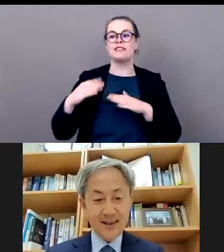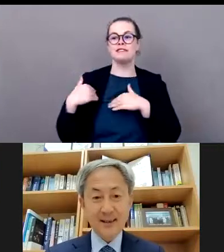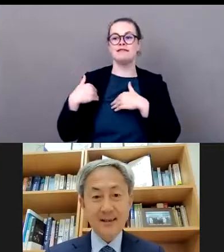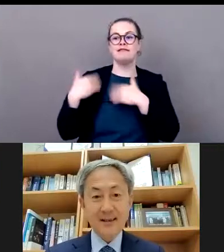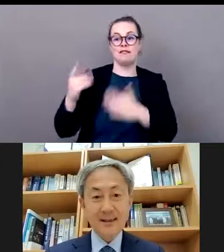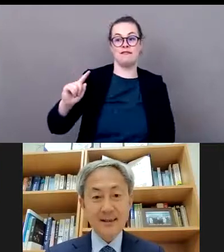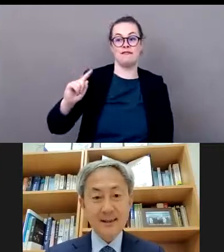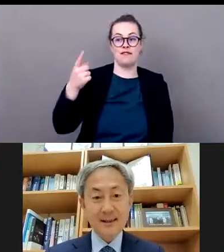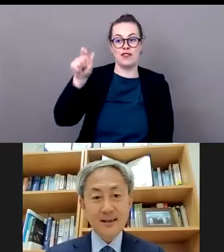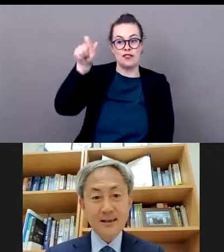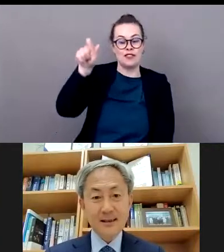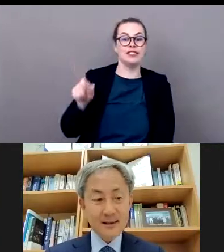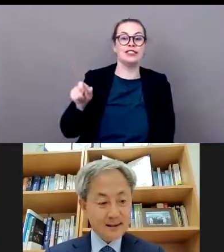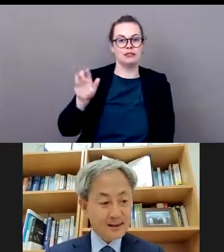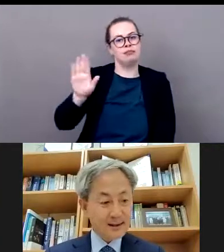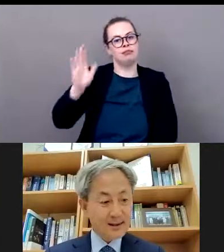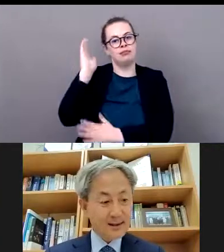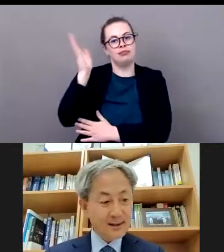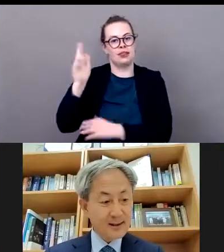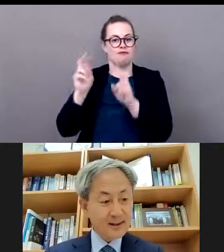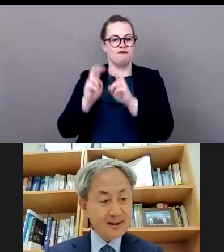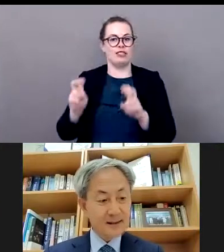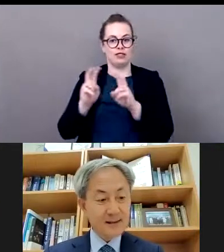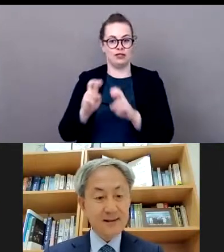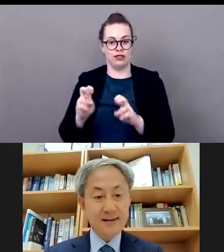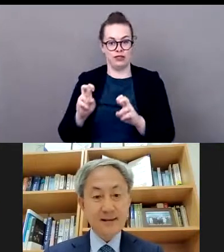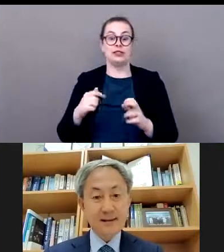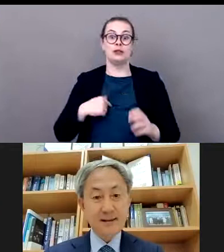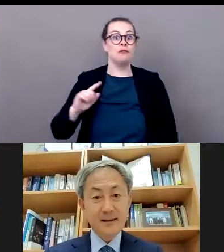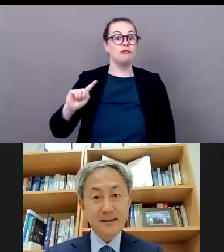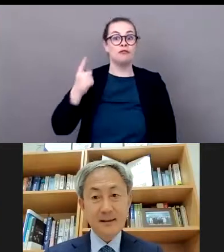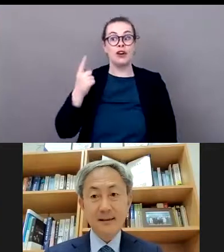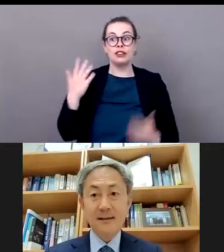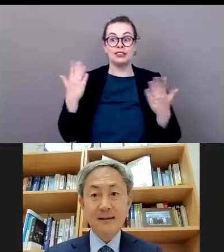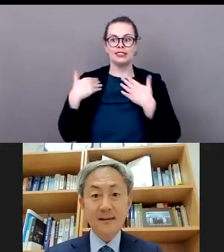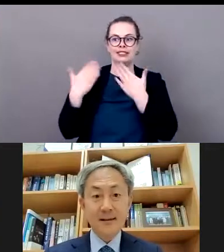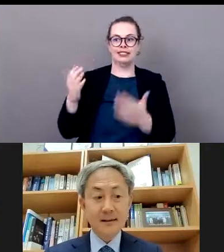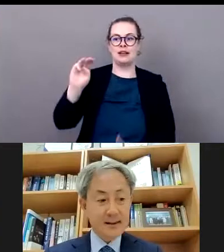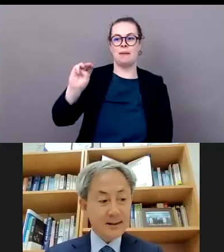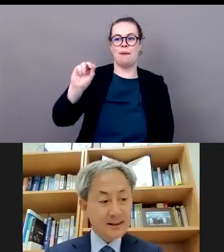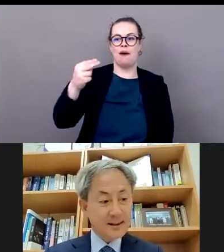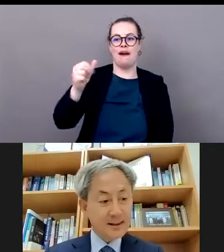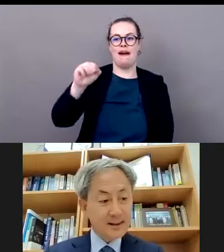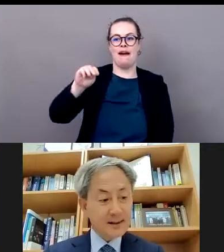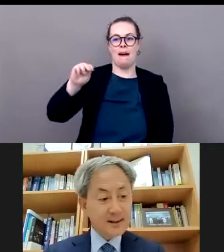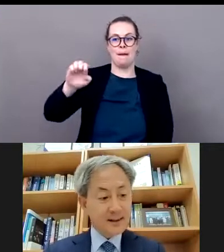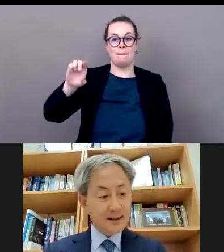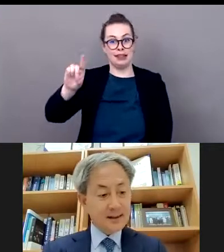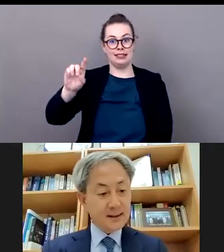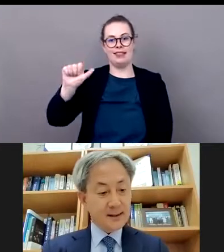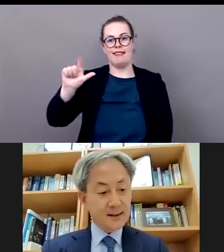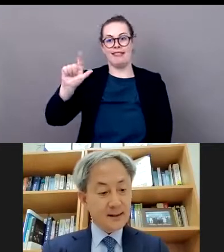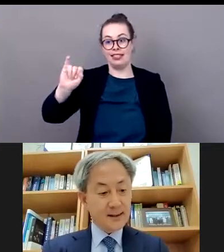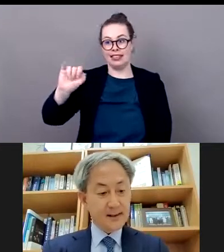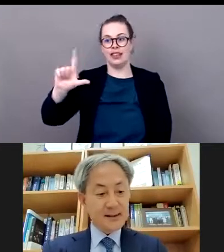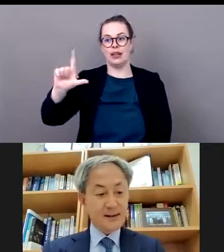vif du sujet et de passer la parole au premier intervenant. C'est un plaisir que de donner la